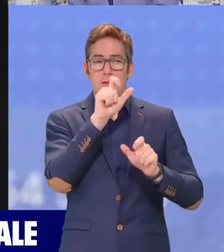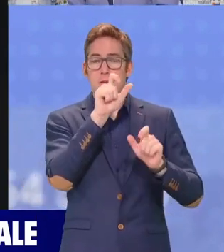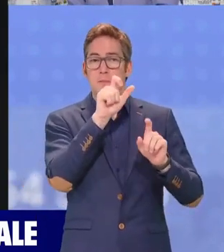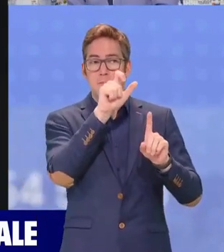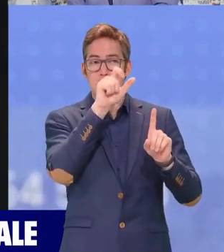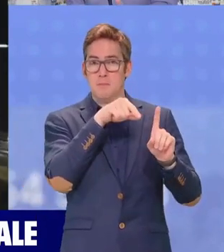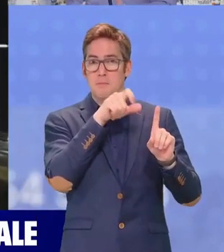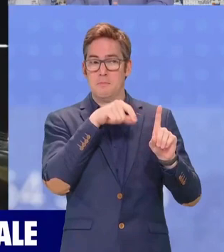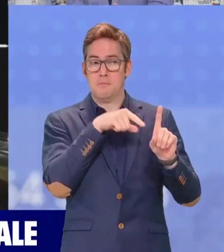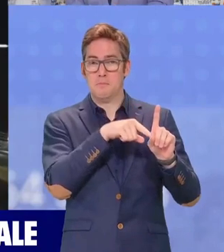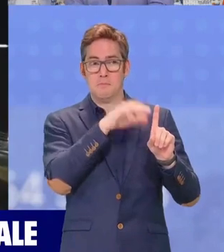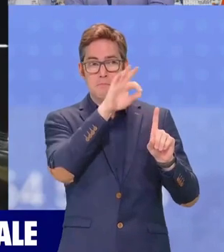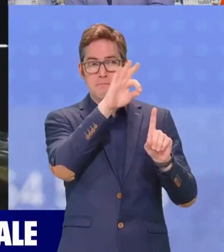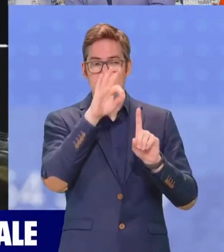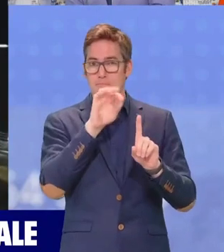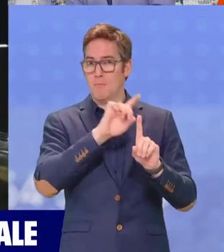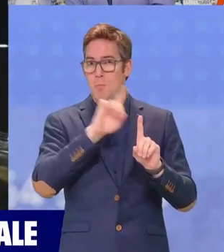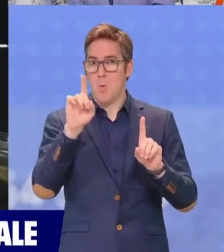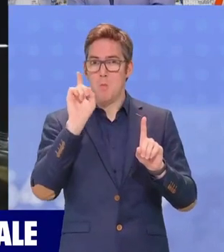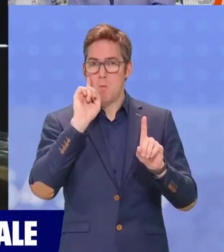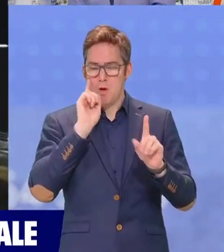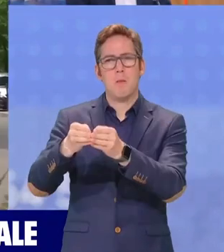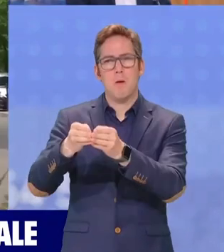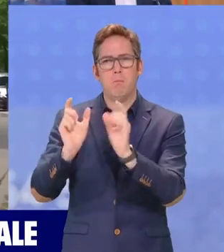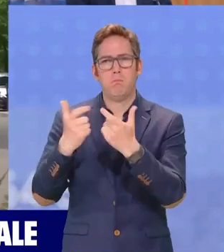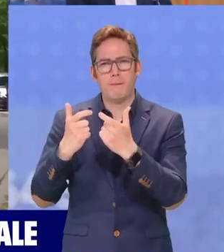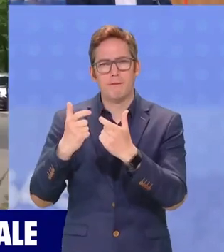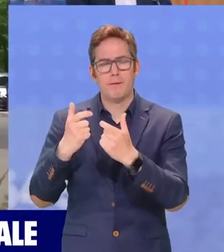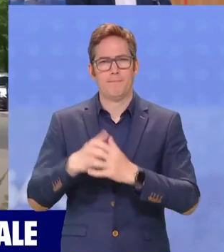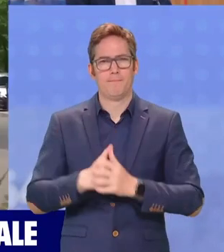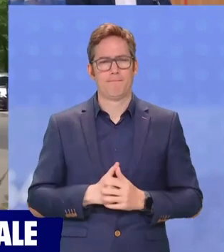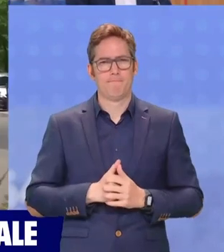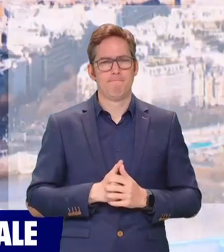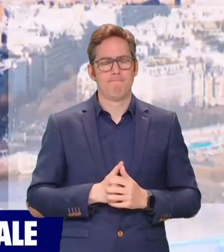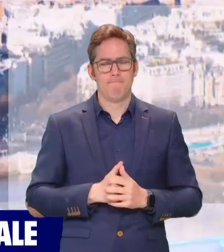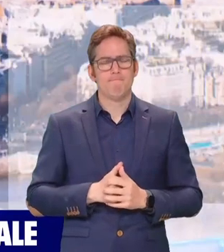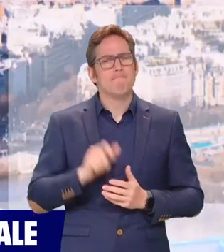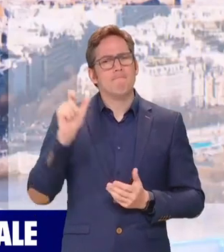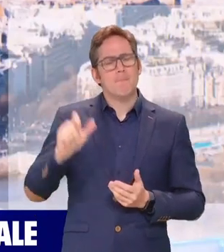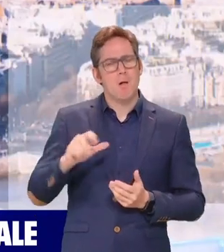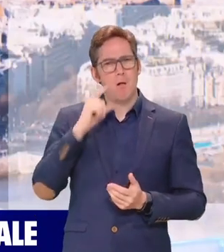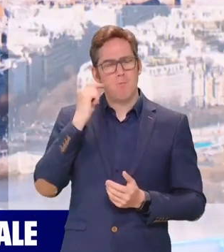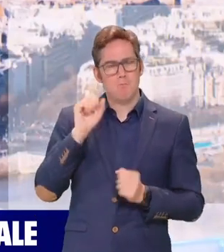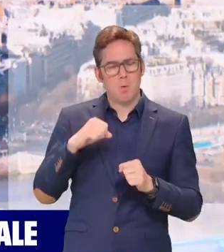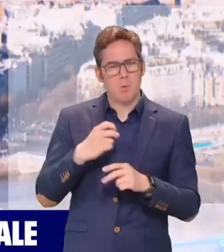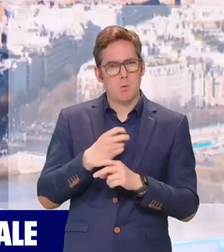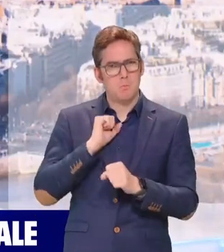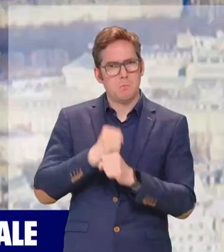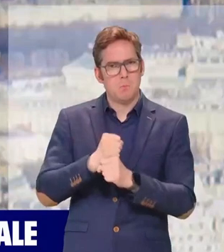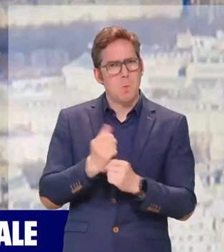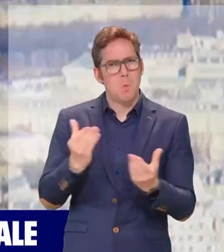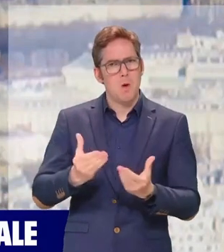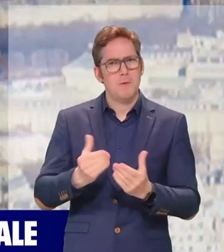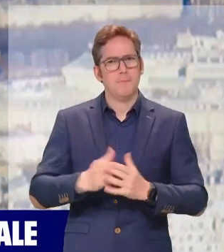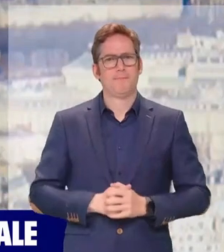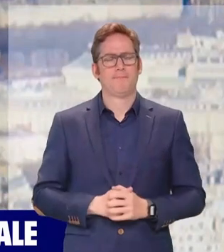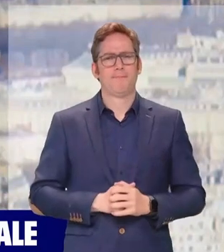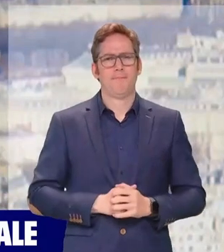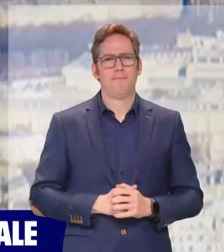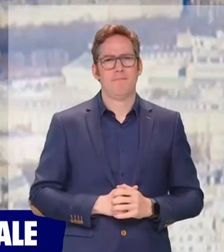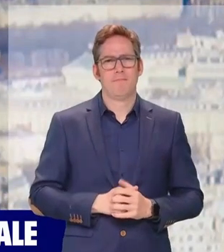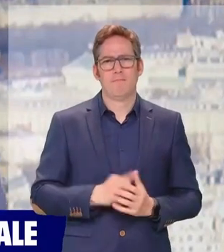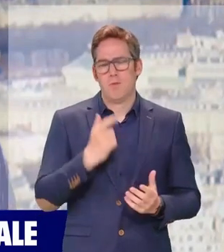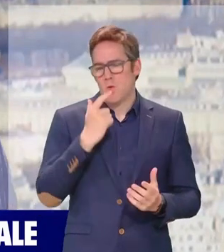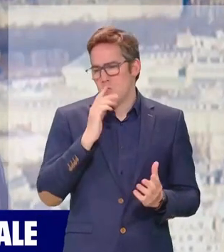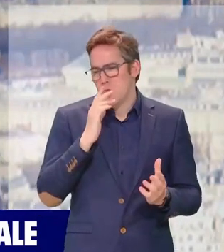à la remise à la Grèce en raison d'un vice de procédure qu'il risque cet homme alors ce qu'il risque je